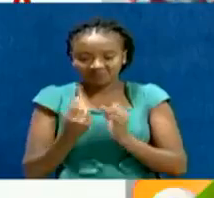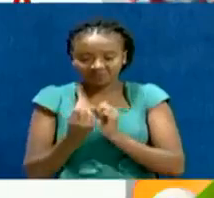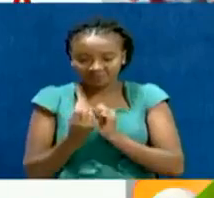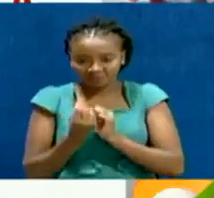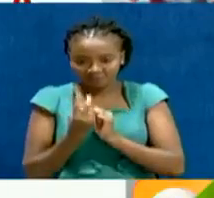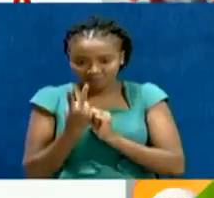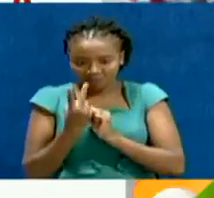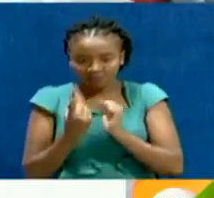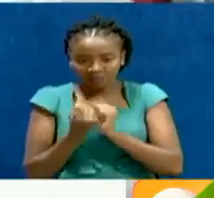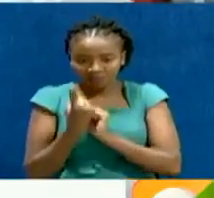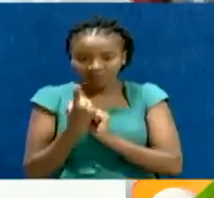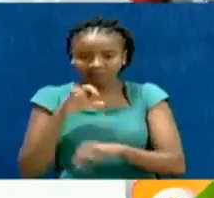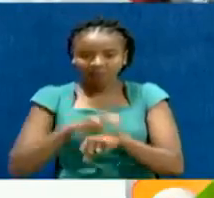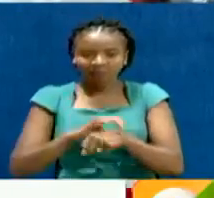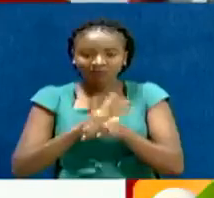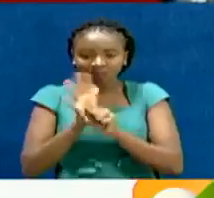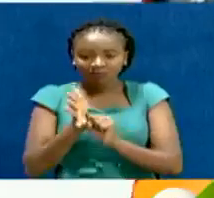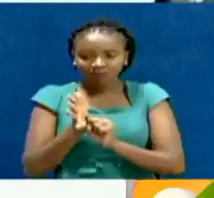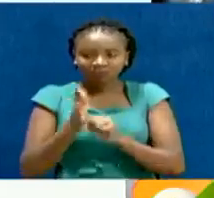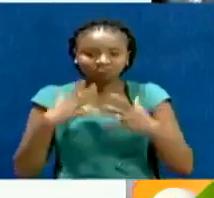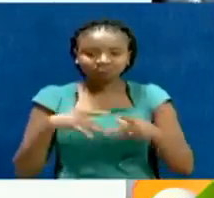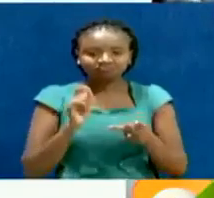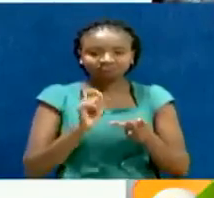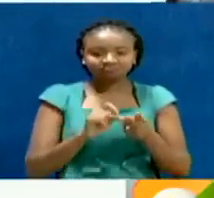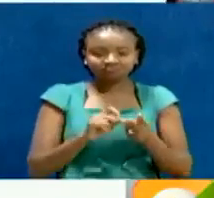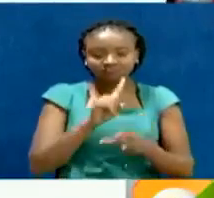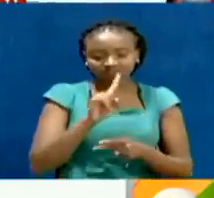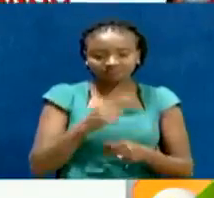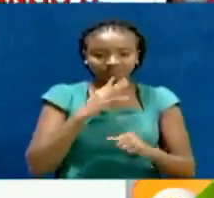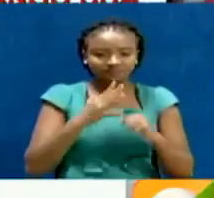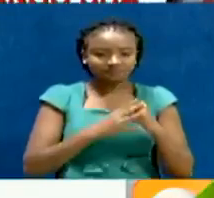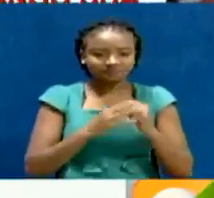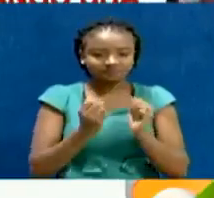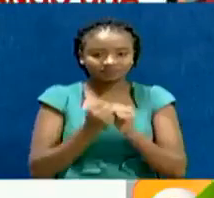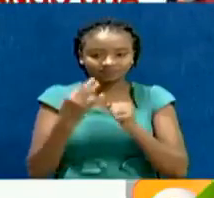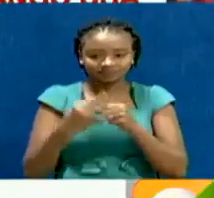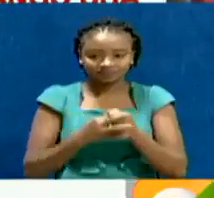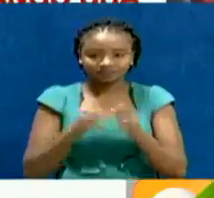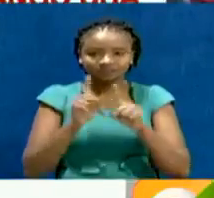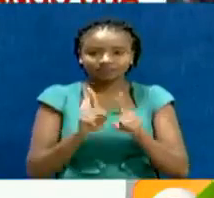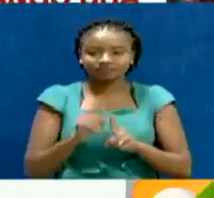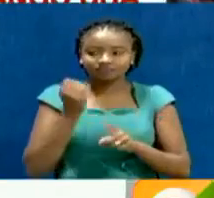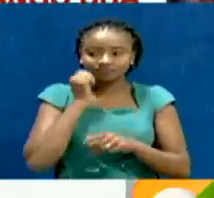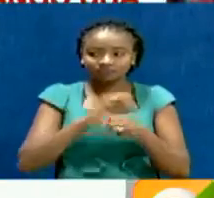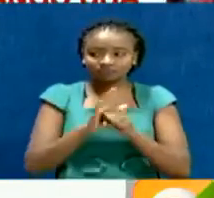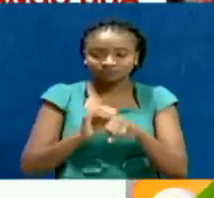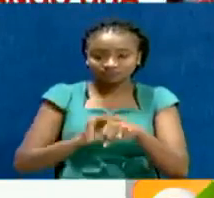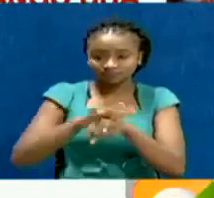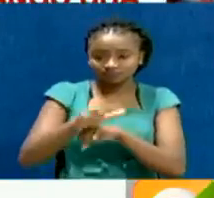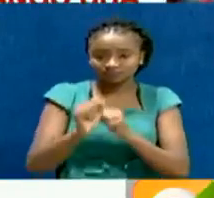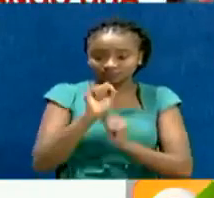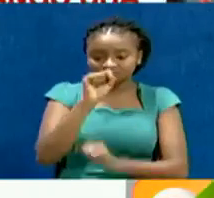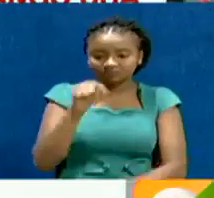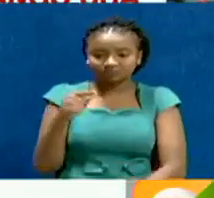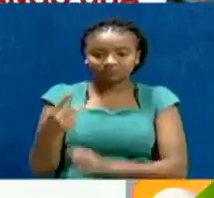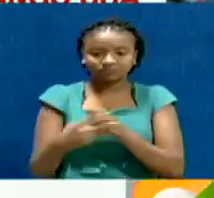wameambukizwa COVID-19 kutoka sampuli 1948, kiwango cha maambukizi kikisalia kuwa 5.7%. Vifo